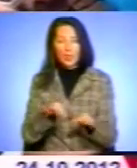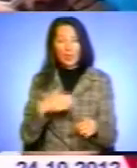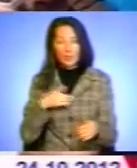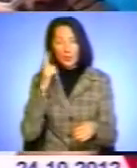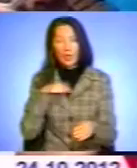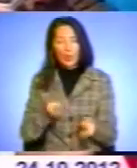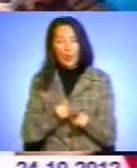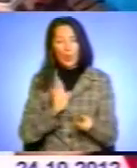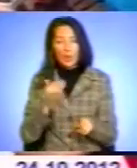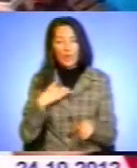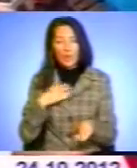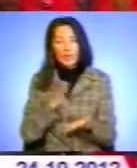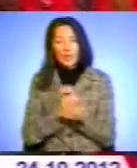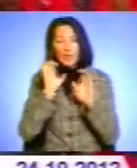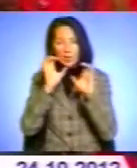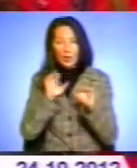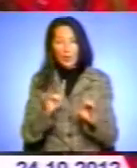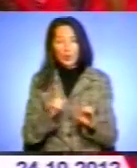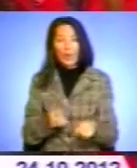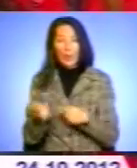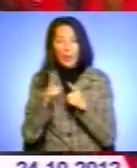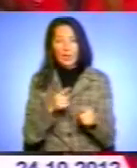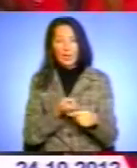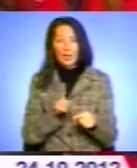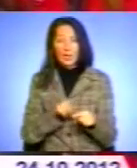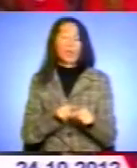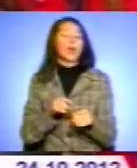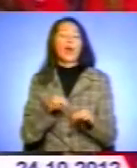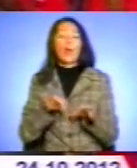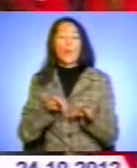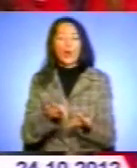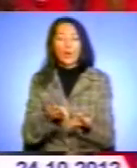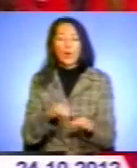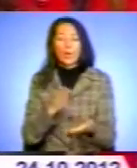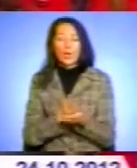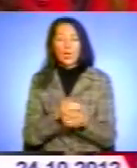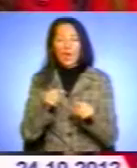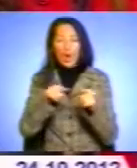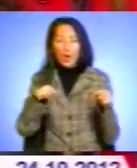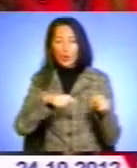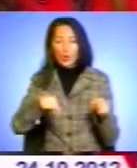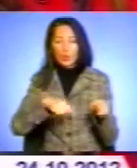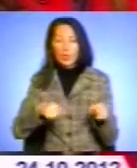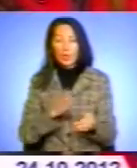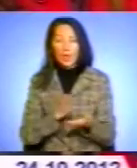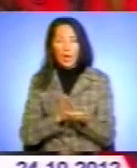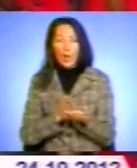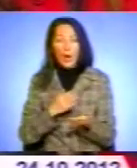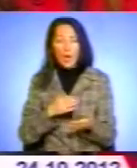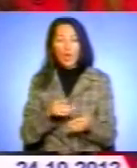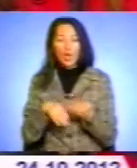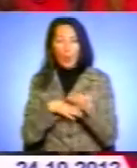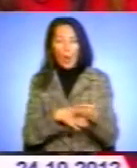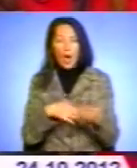вимагає перейти на цю систему паркування. Крім того, зроблена спеціальна розмітка, яка має додатково допомагати нашим водіям. Тобто синьою